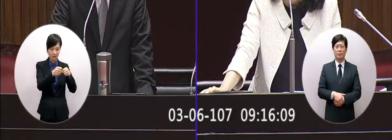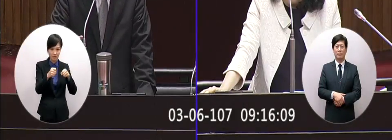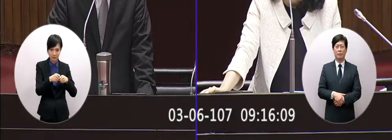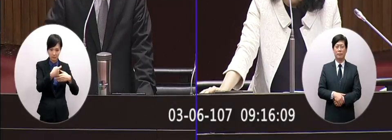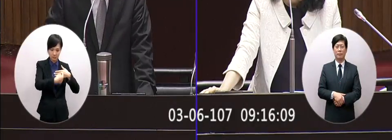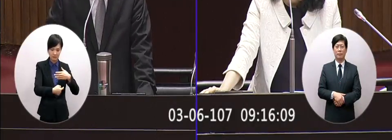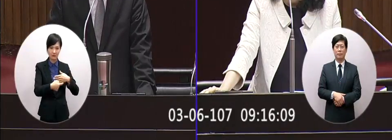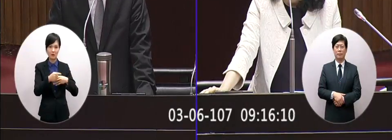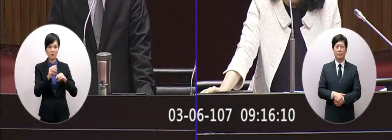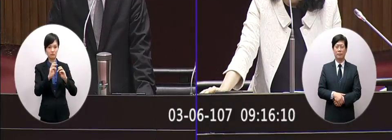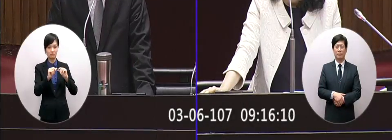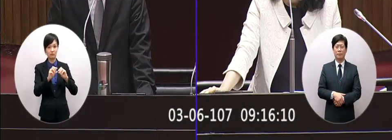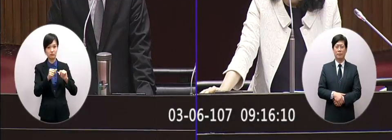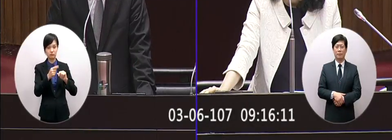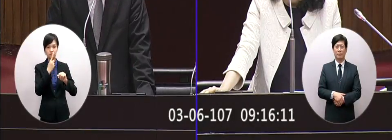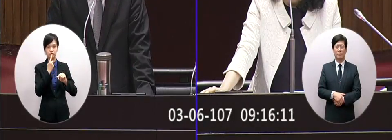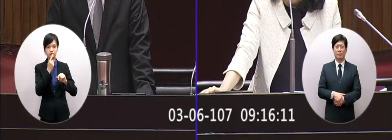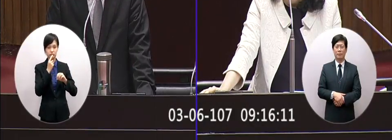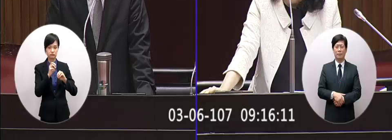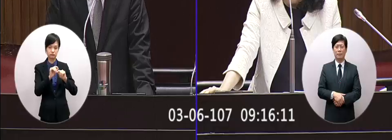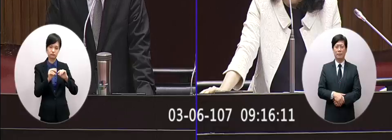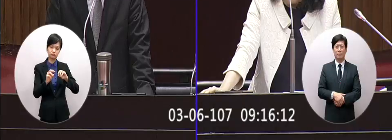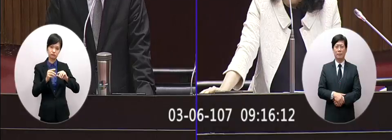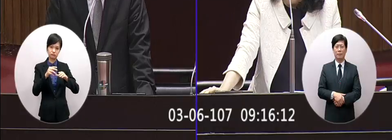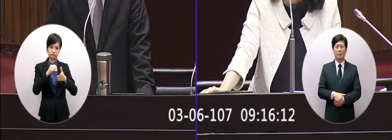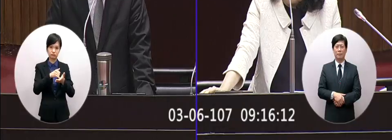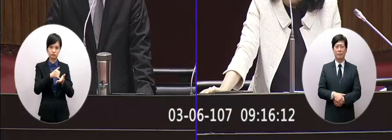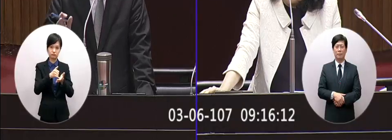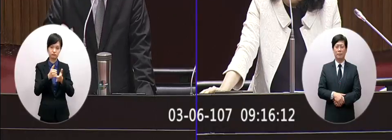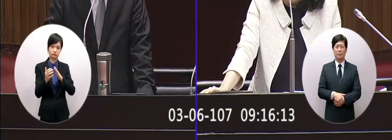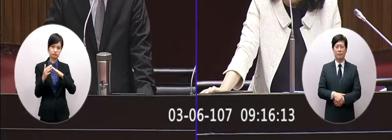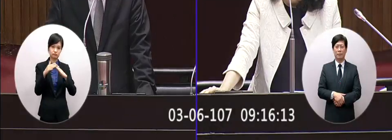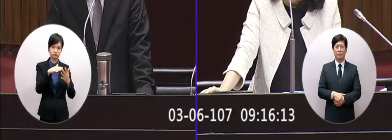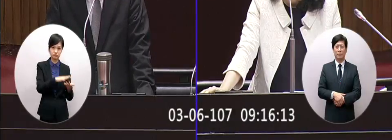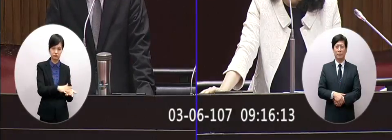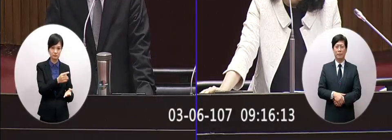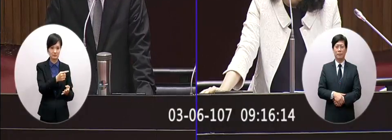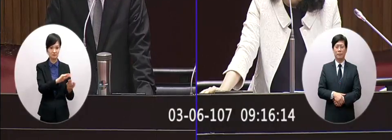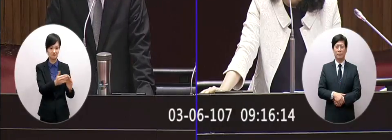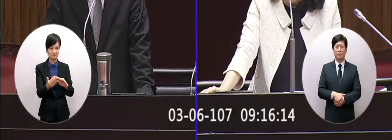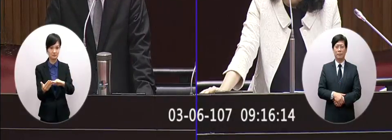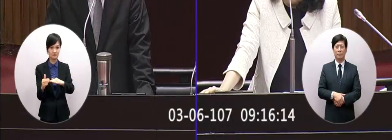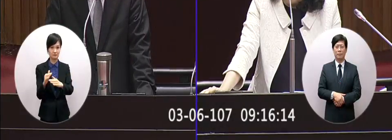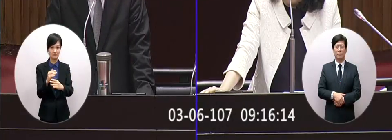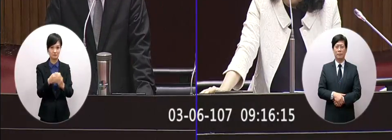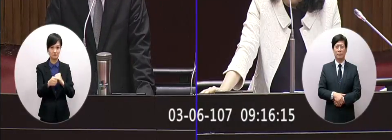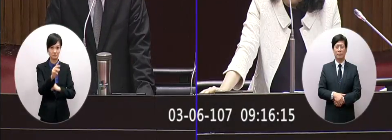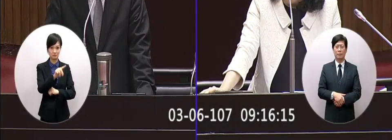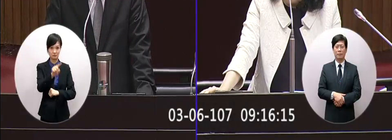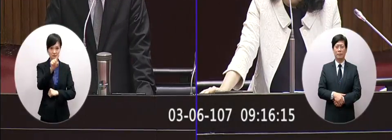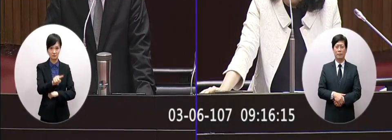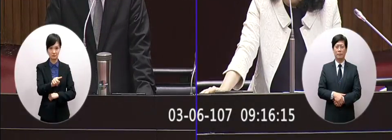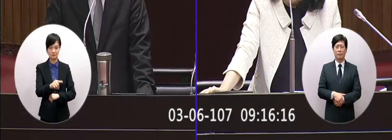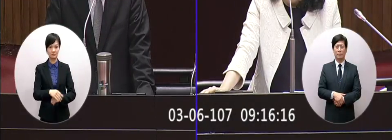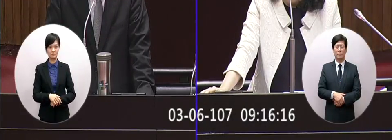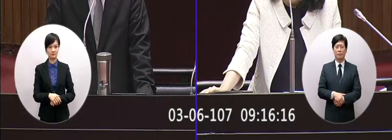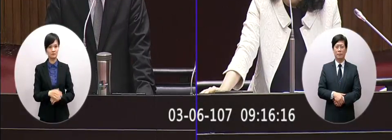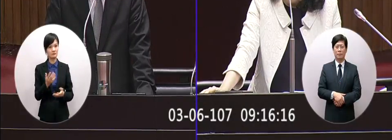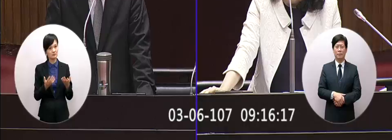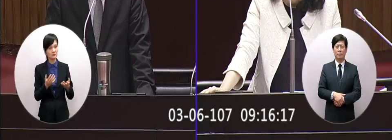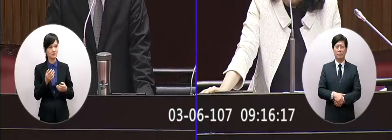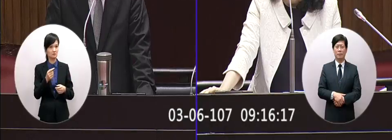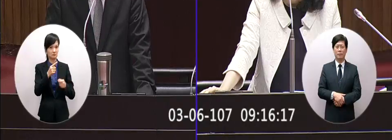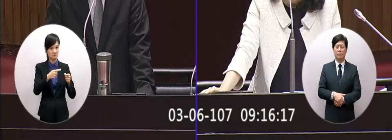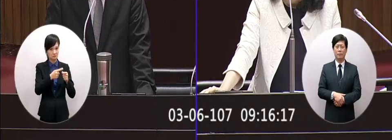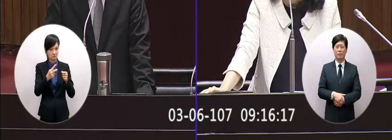的土壤异化引起的有1000多栋，可是我们大概在2年左右吧，